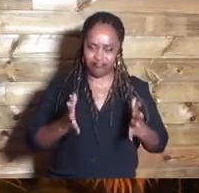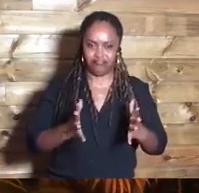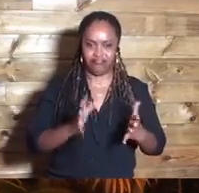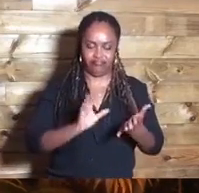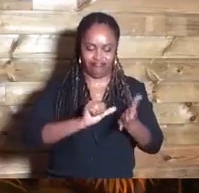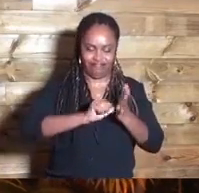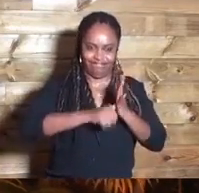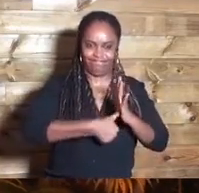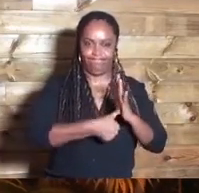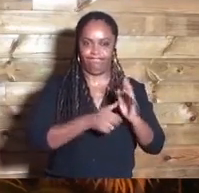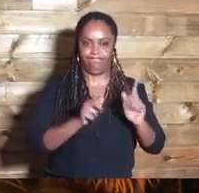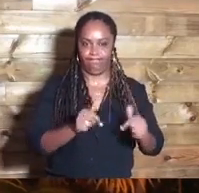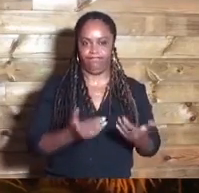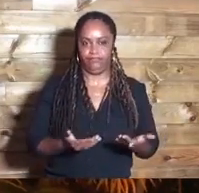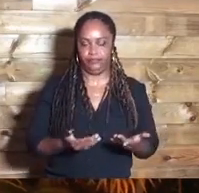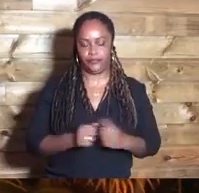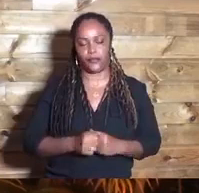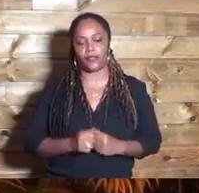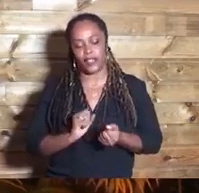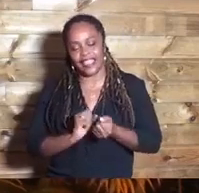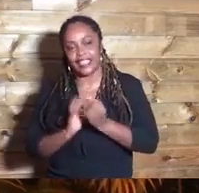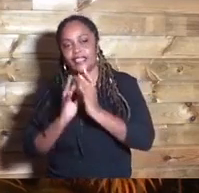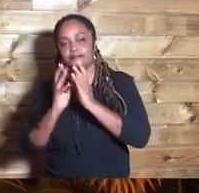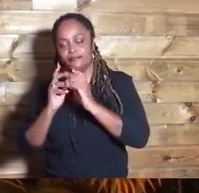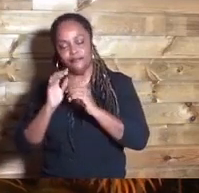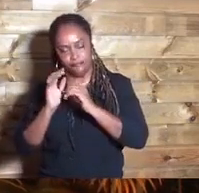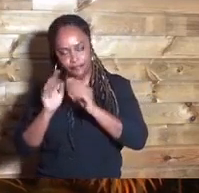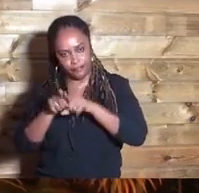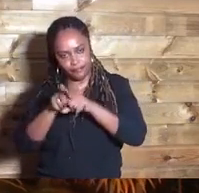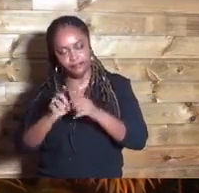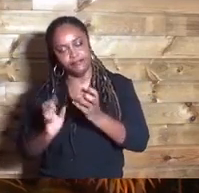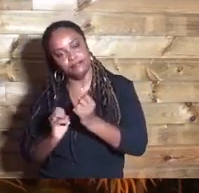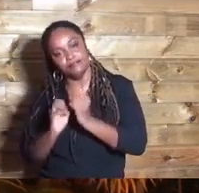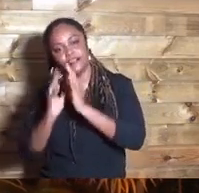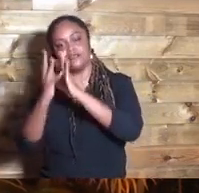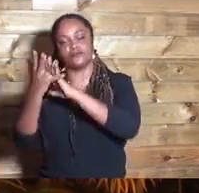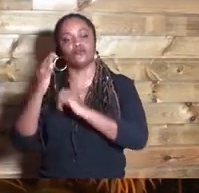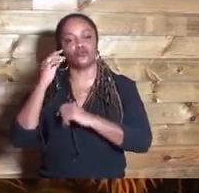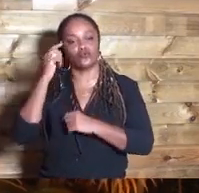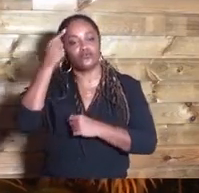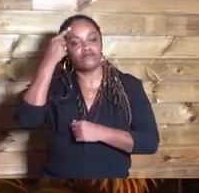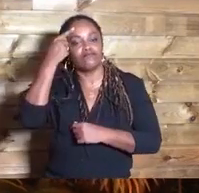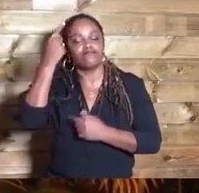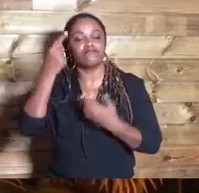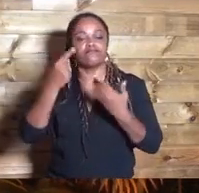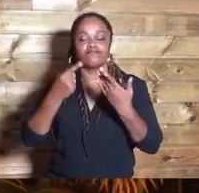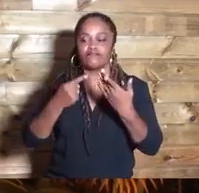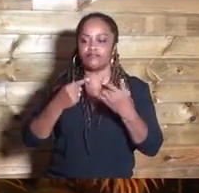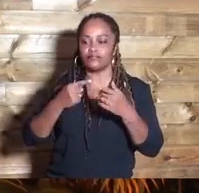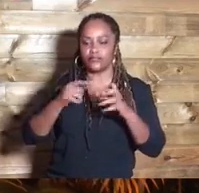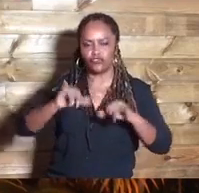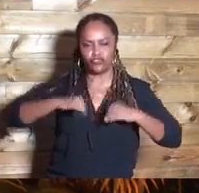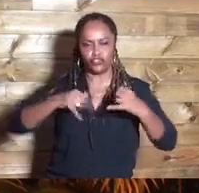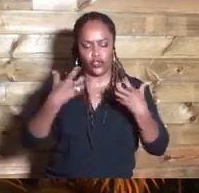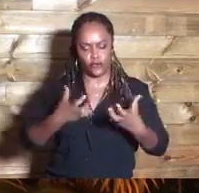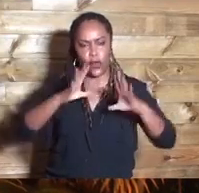de l'évolution des mentalités, et particulièrement de celle des jeunes qui ont farouchement raison de vouloir leur place en